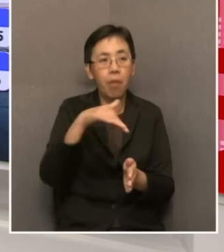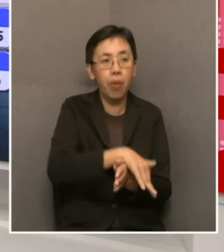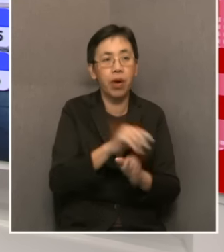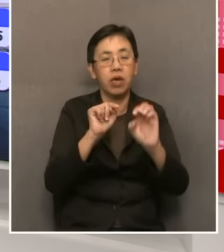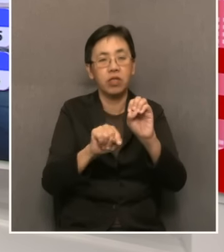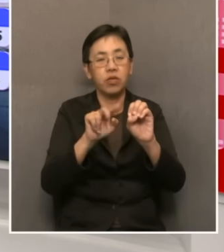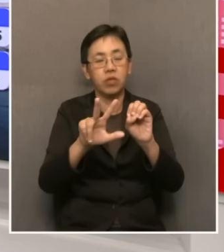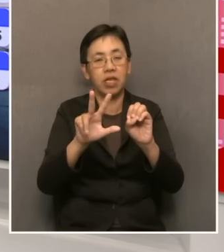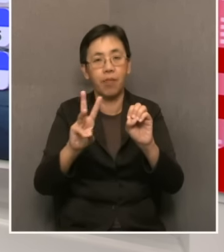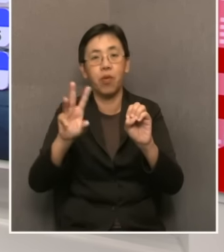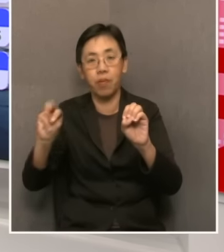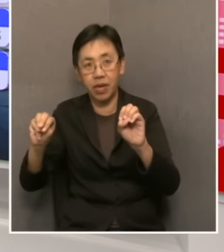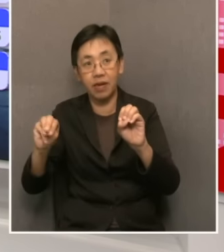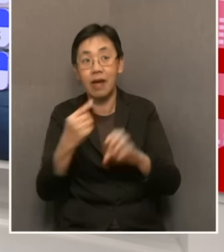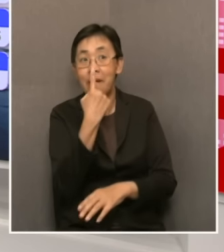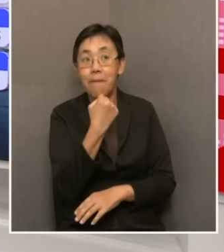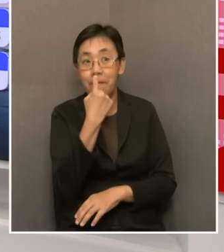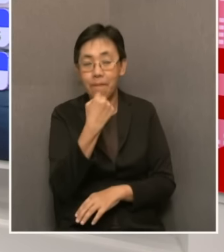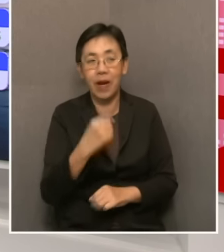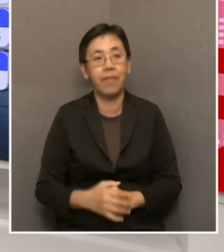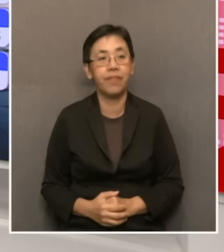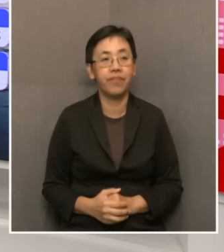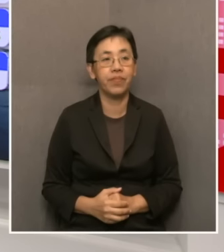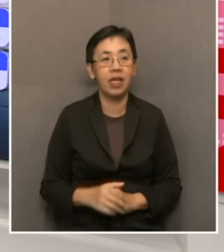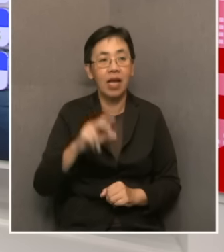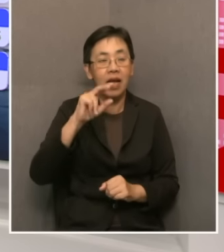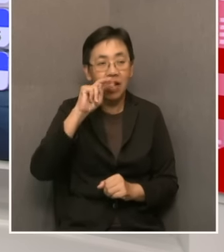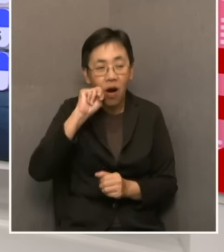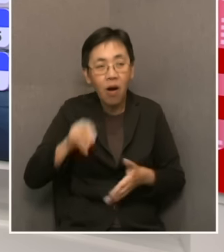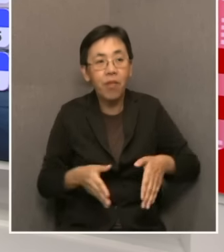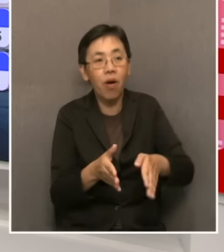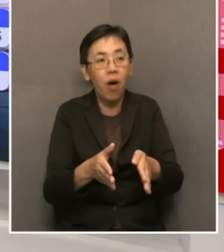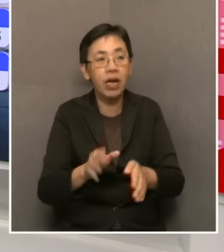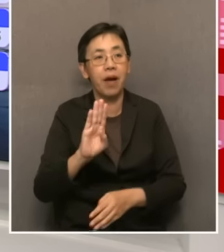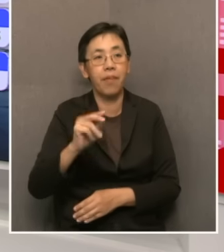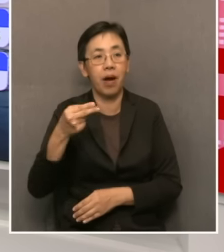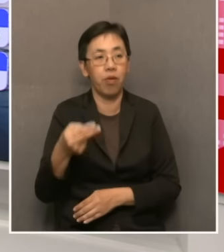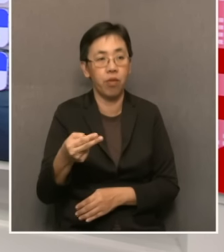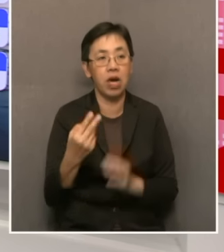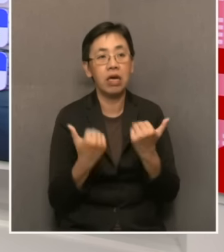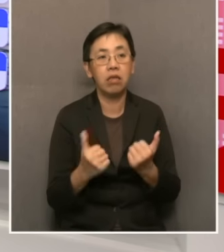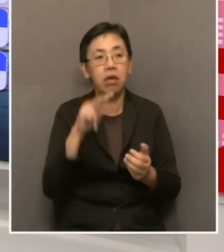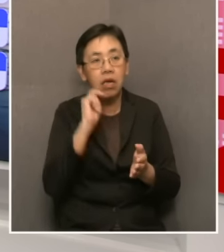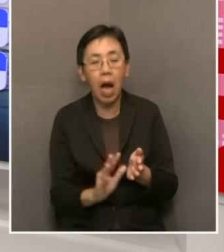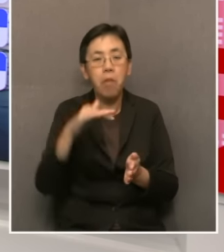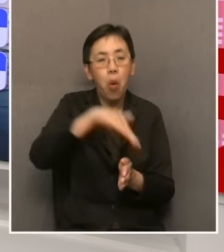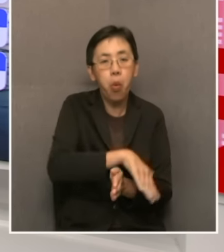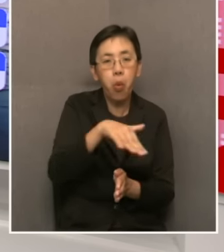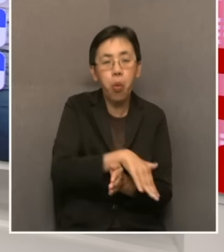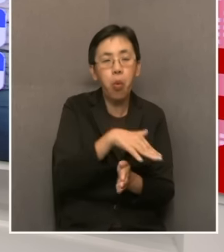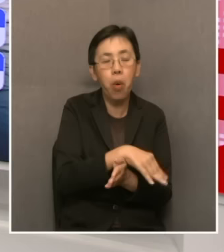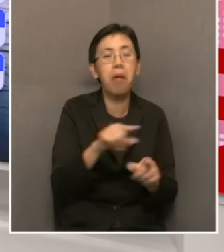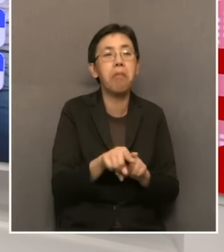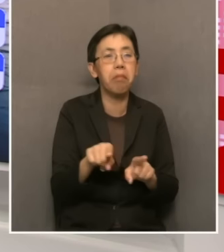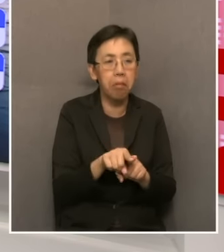0.36 เมตรด้วยกันคุณผู้ชมดูที่เป็นสีแดงนะคะและคลองบางหลวงค่ะตำบลบางหลวงโดดตอนนี้น้ำก็ล้นตลิ่งเช่นเดียวกันนะคะล้นตลิ่ง